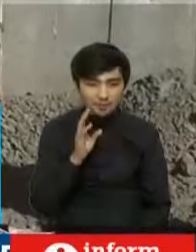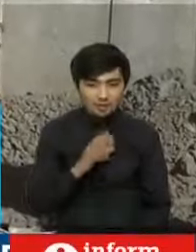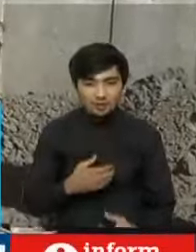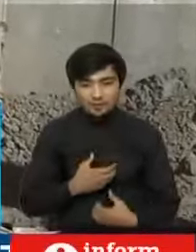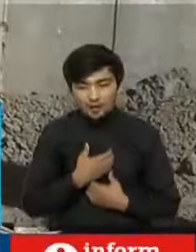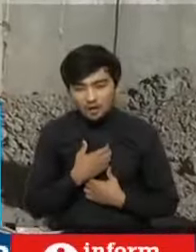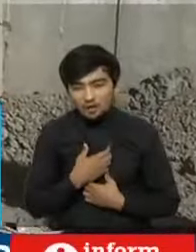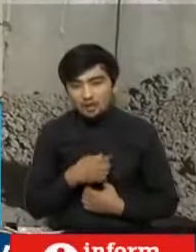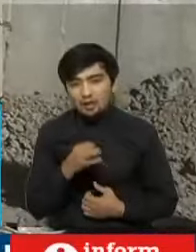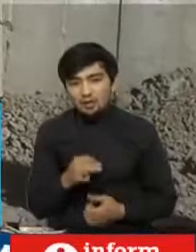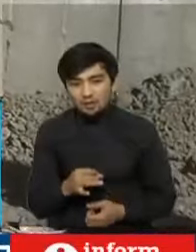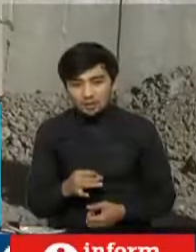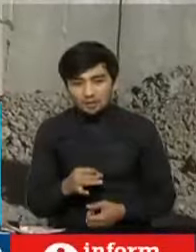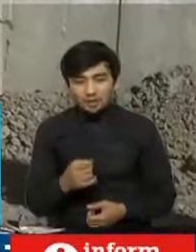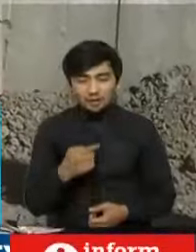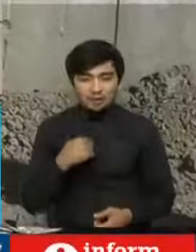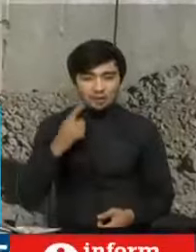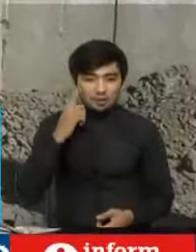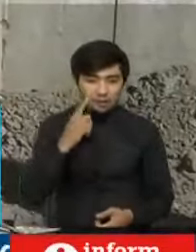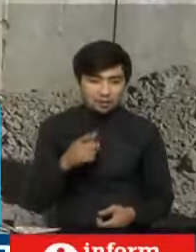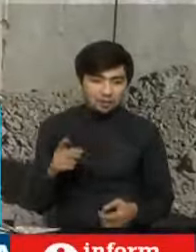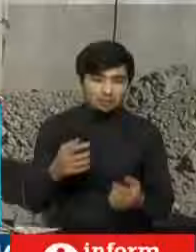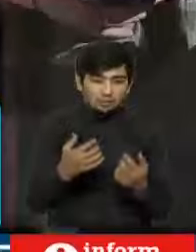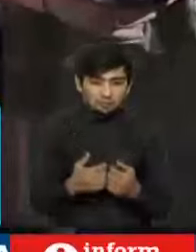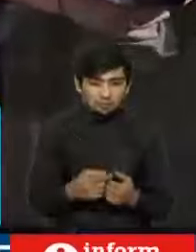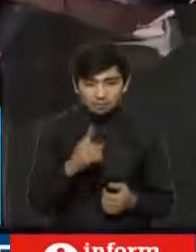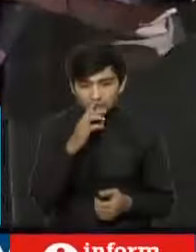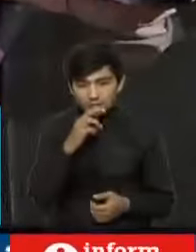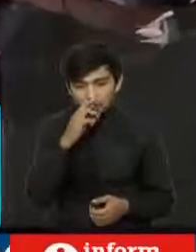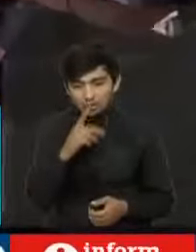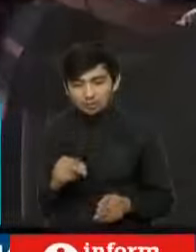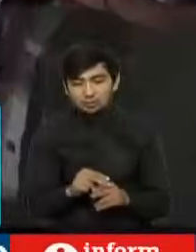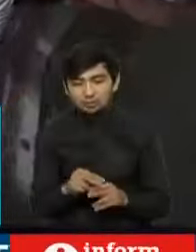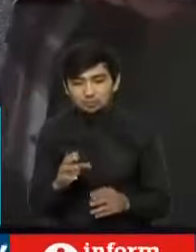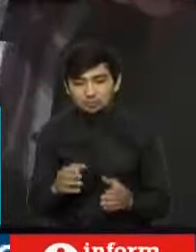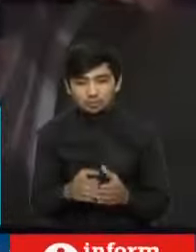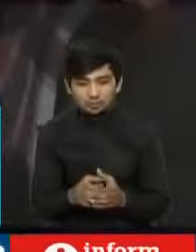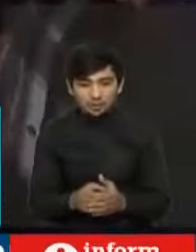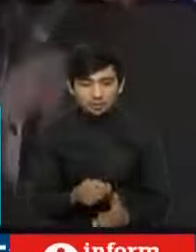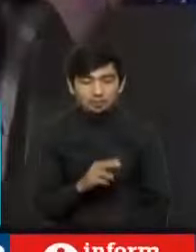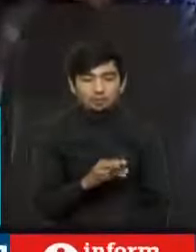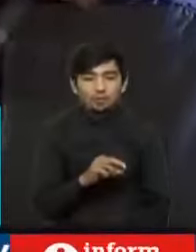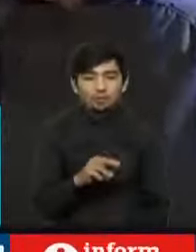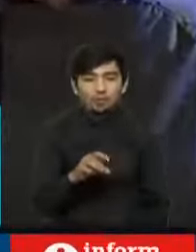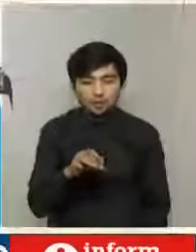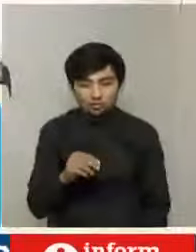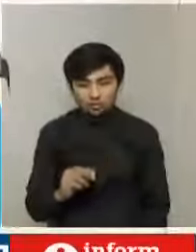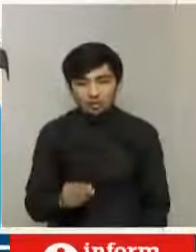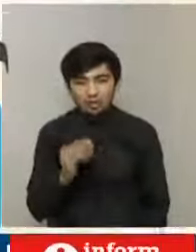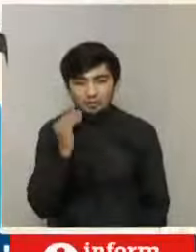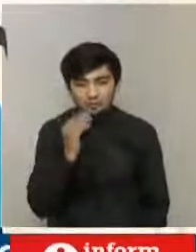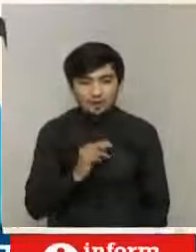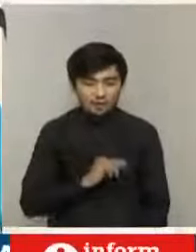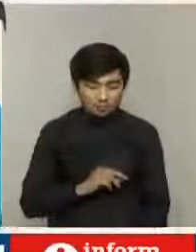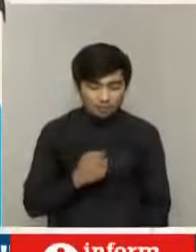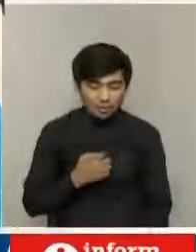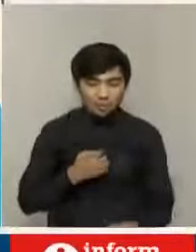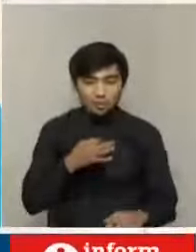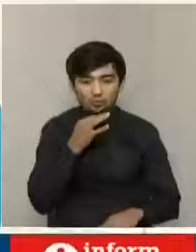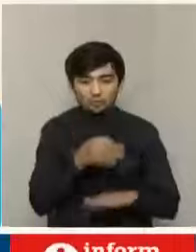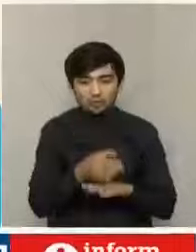с одной стороны. Я думаю, все эти недочеты, они будут устранены. Подрядчик же заверил, что ручается за качество работы. Он объяснил,